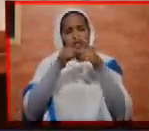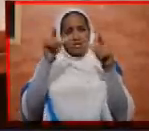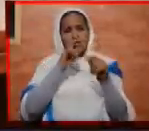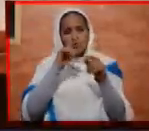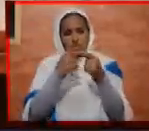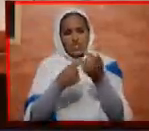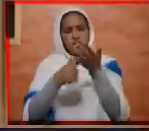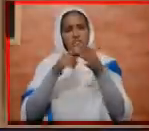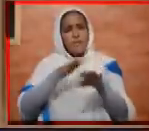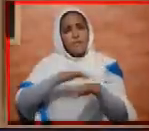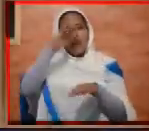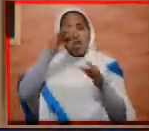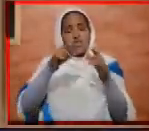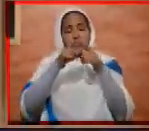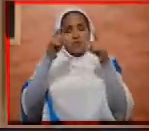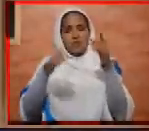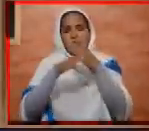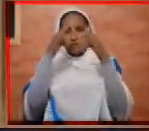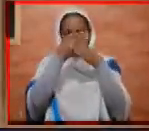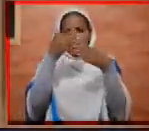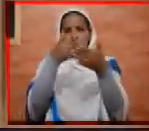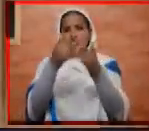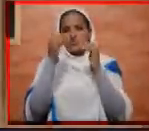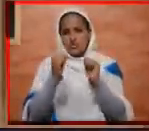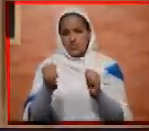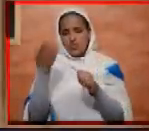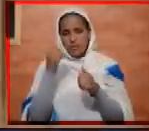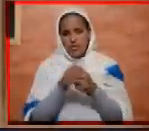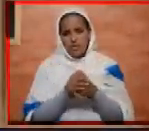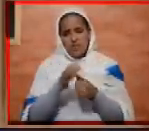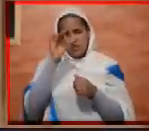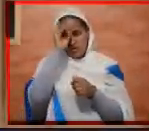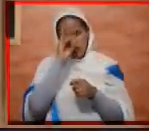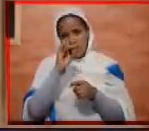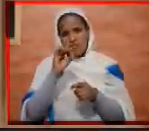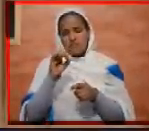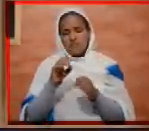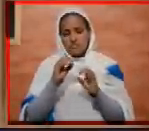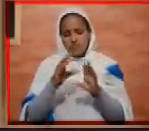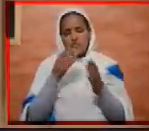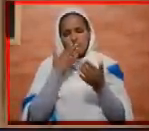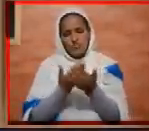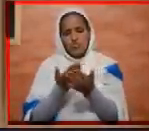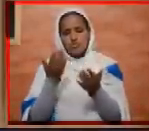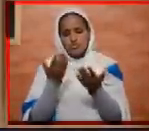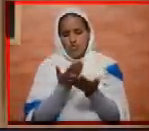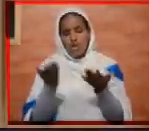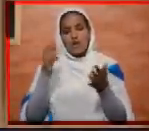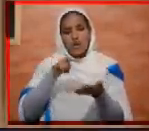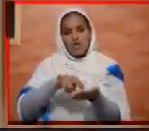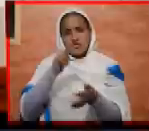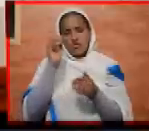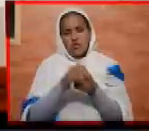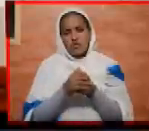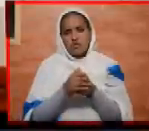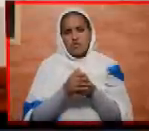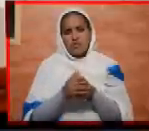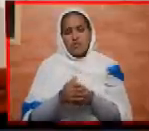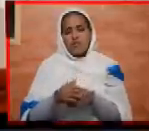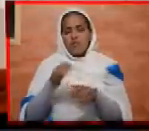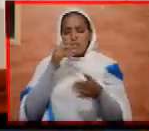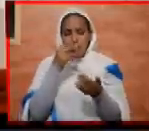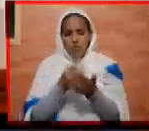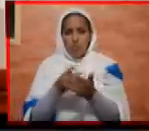ላይ ዘመናዊ ትምህርት እንደሚያሳድር ተናግረዋል። እንደው ሌላ የሚሉት የሚያነሷቸው እንደ ምሳሌ የሚጠቅሷቸው ነገሮች ይኖራሉ?